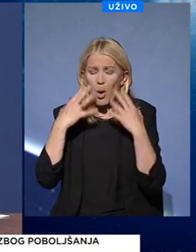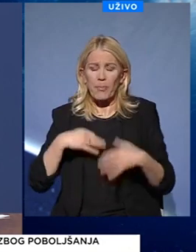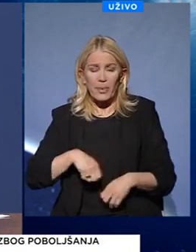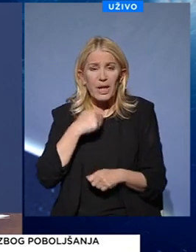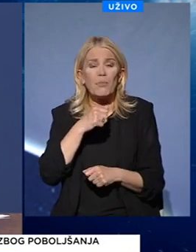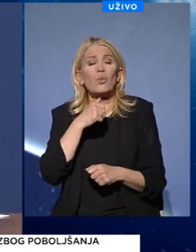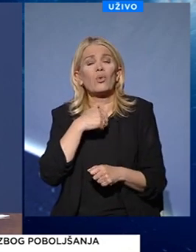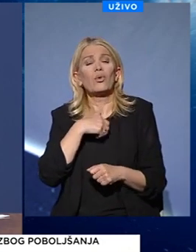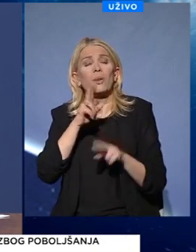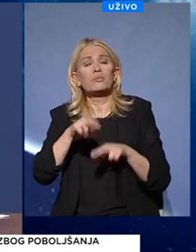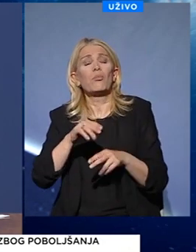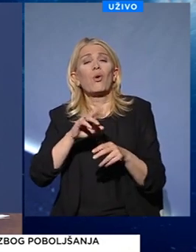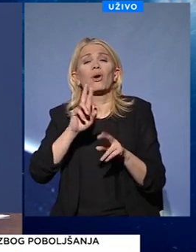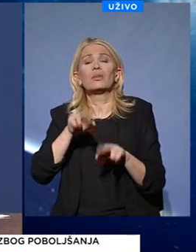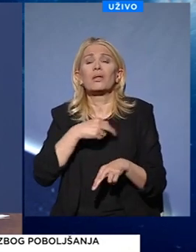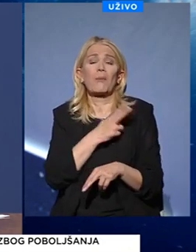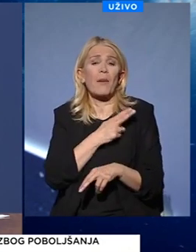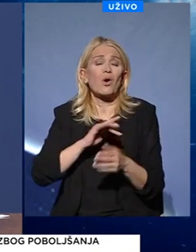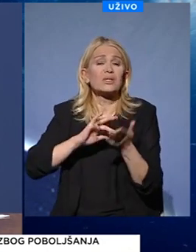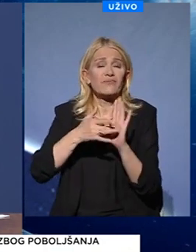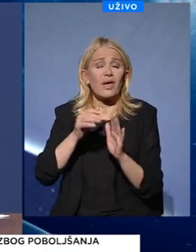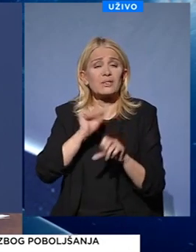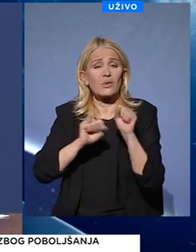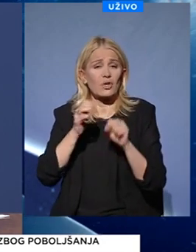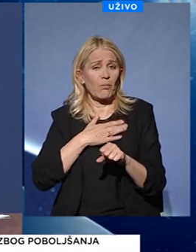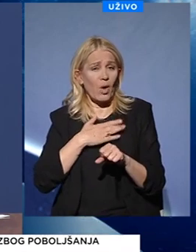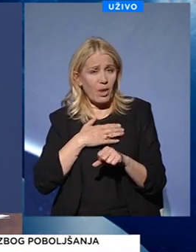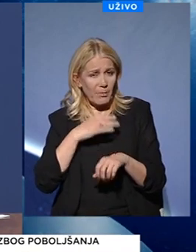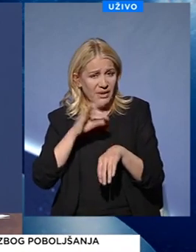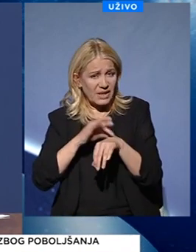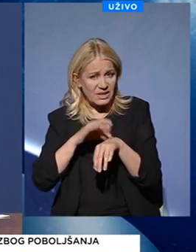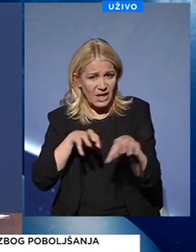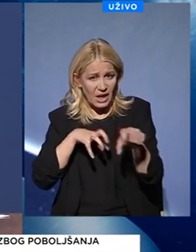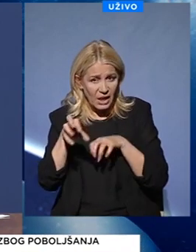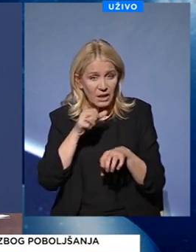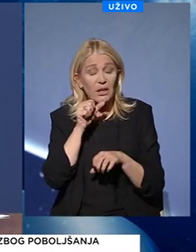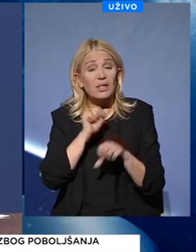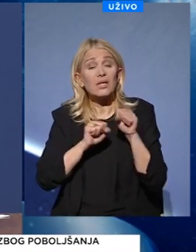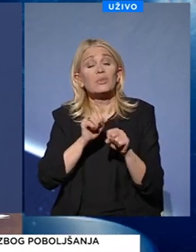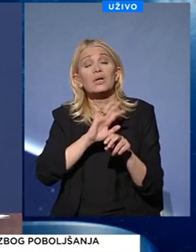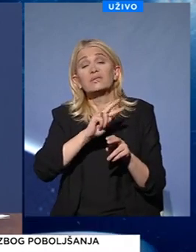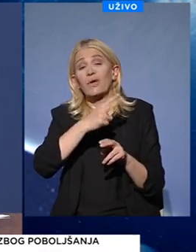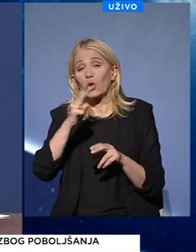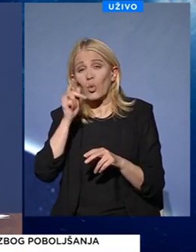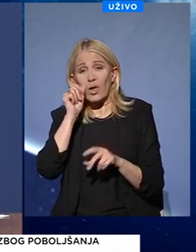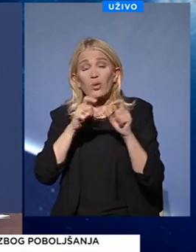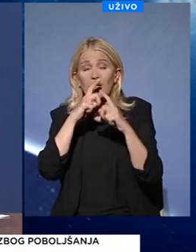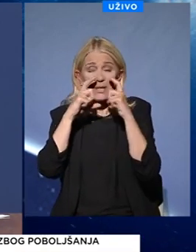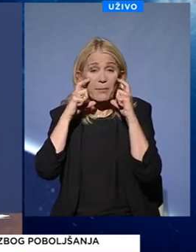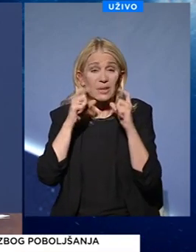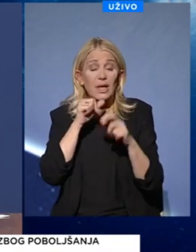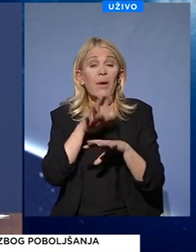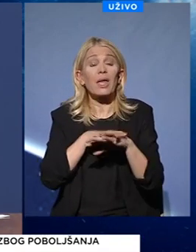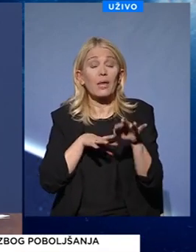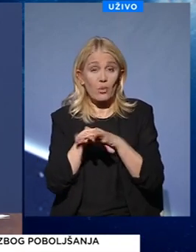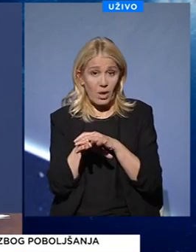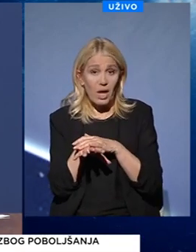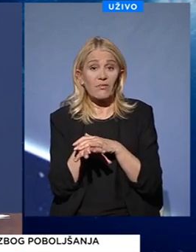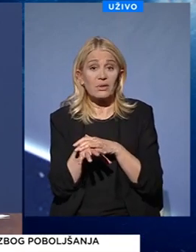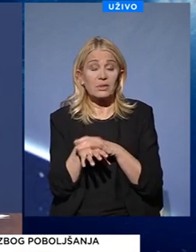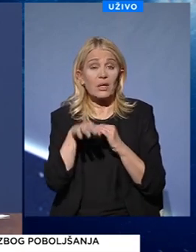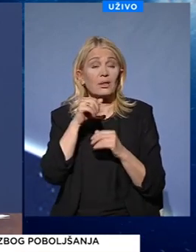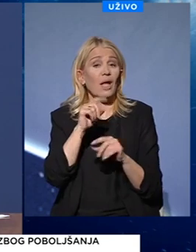imamo sve, da zaštitimo naše medicinske radnike, da zaštitimo sve druge ljude sa maskama, sa rukavicama, da